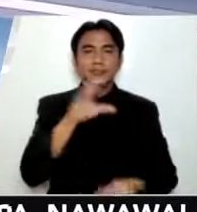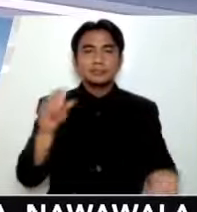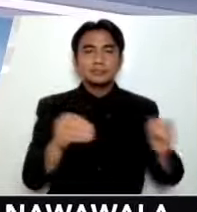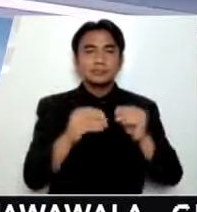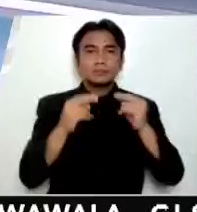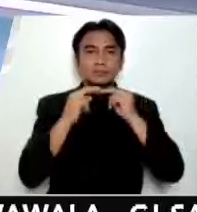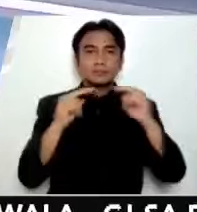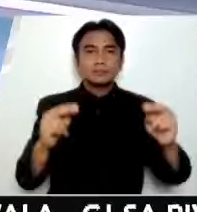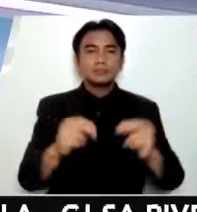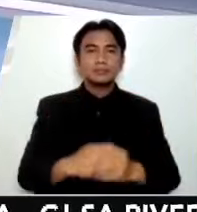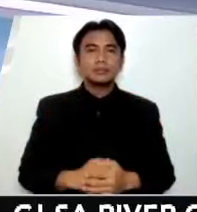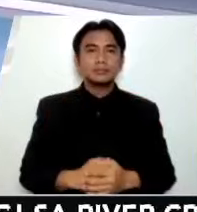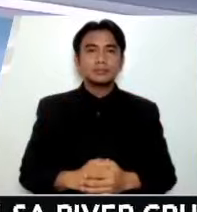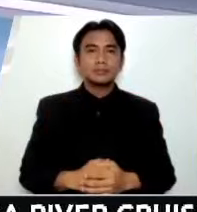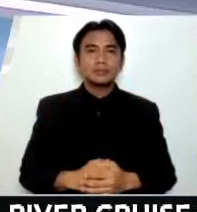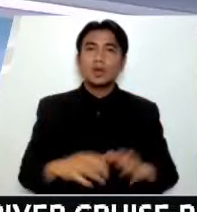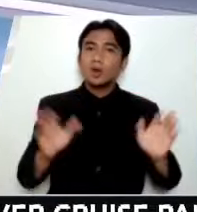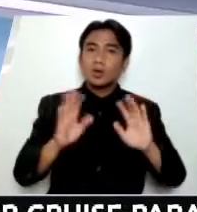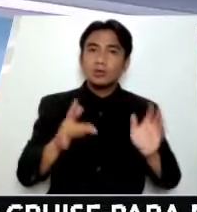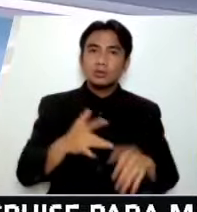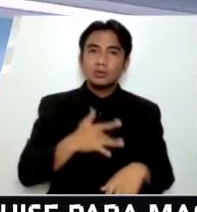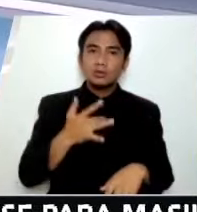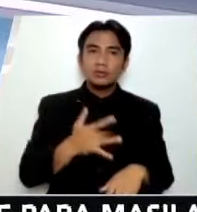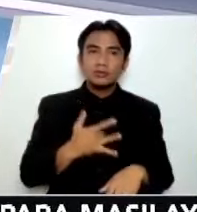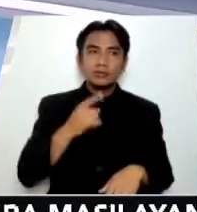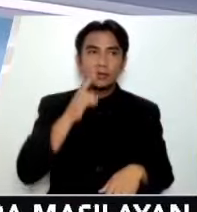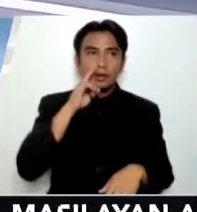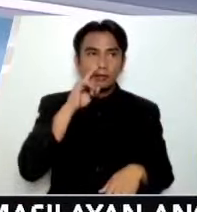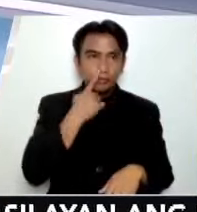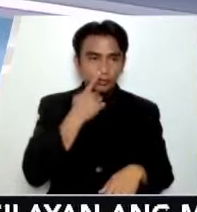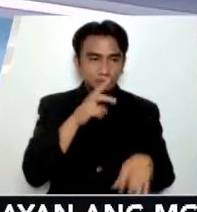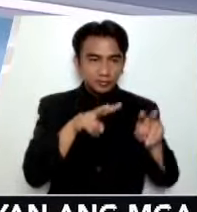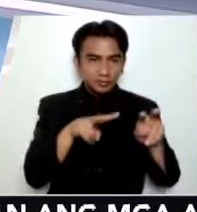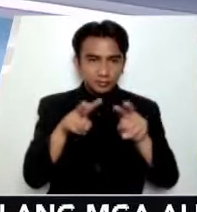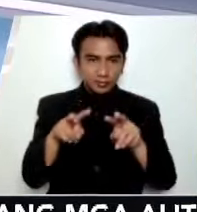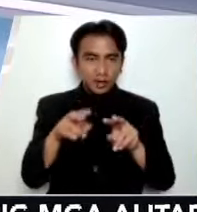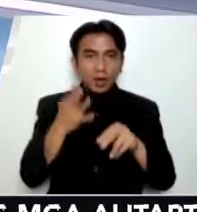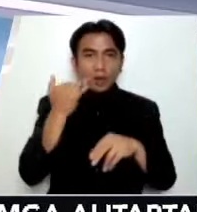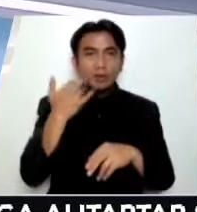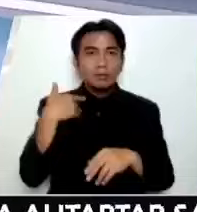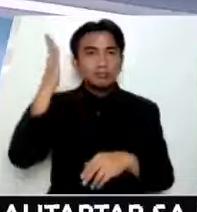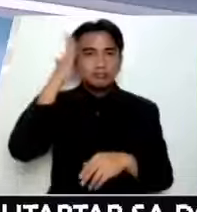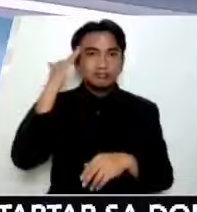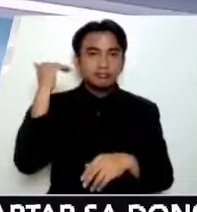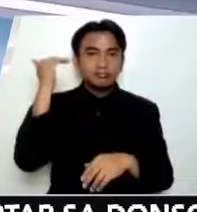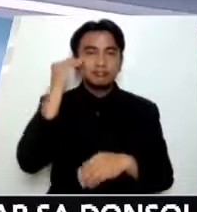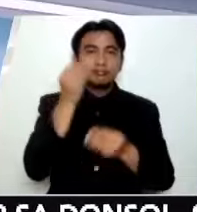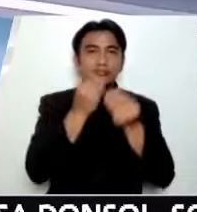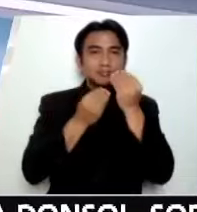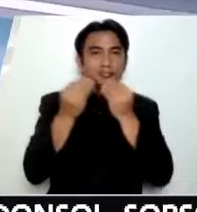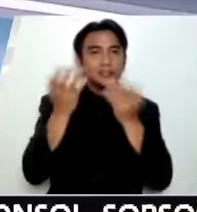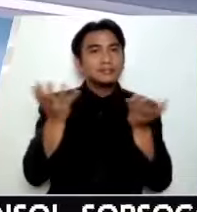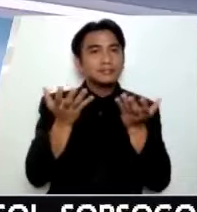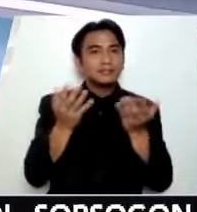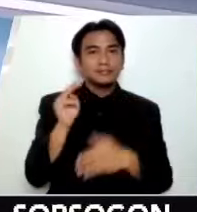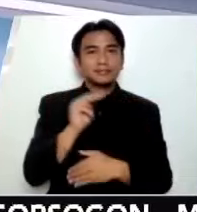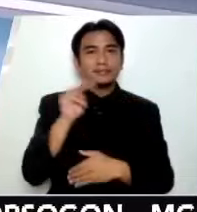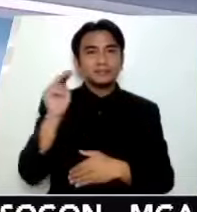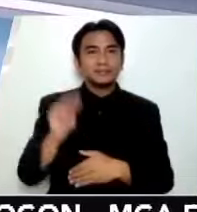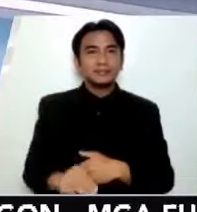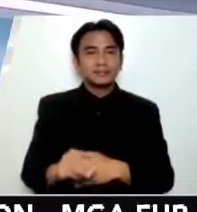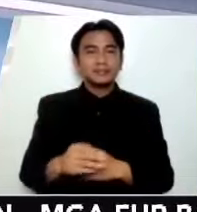Huwag nang maingit sa mga napapanood na mukbang dahil may Korean dishes na rin sa ilang kainan sa Metro Manila. Mokja, as in